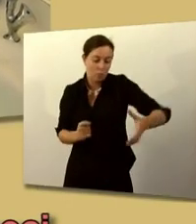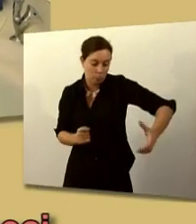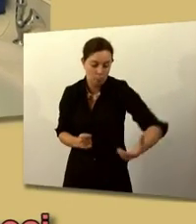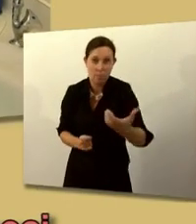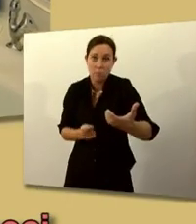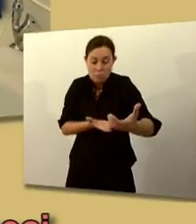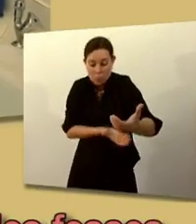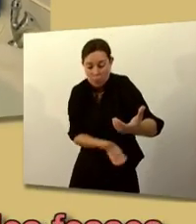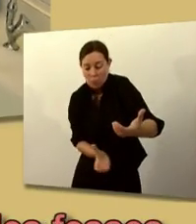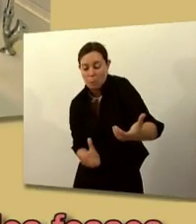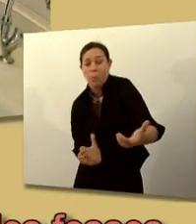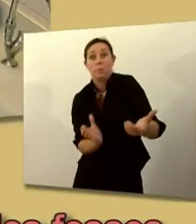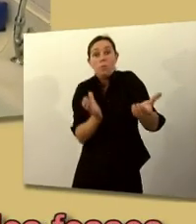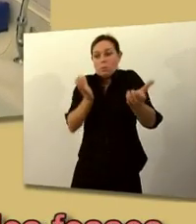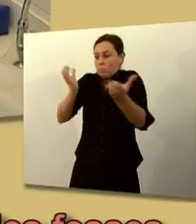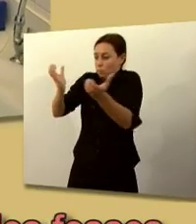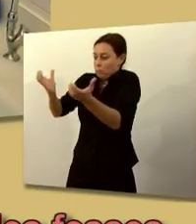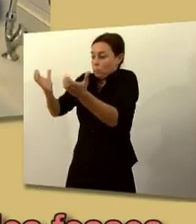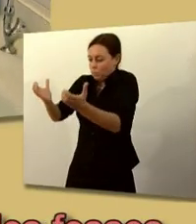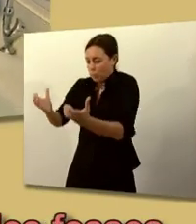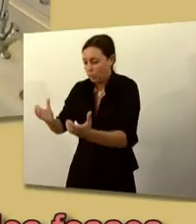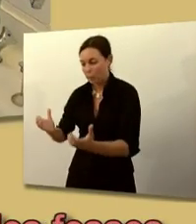ceci et tenir comme ceci.